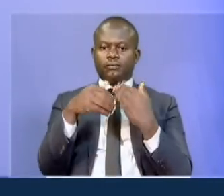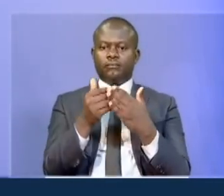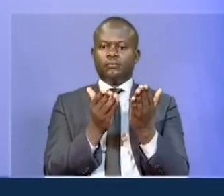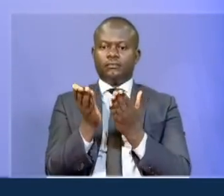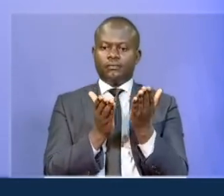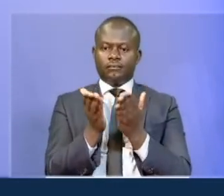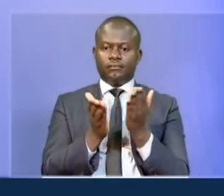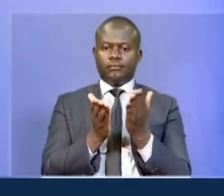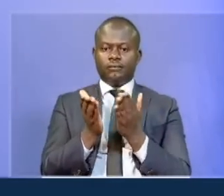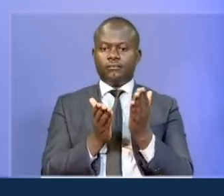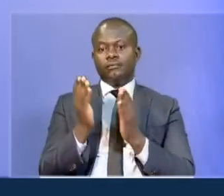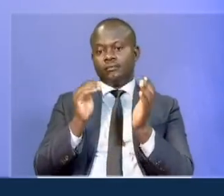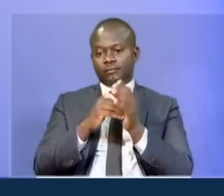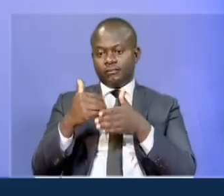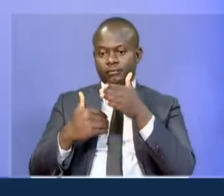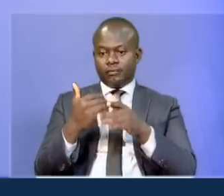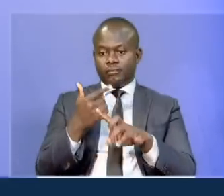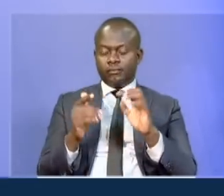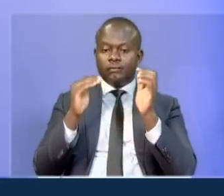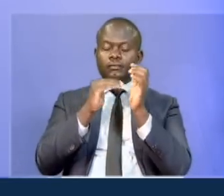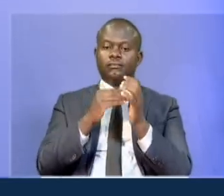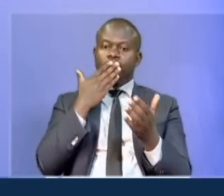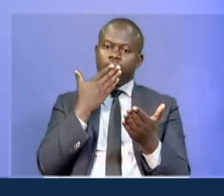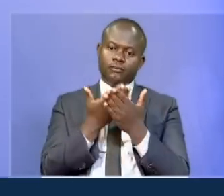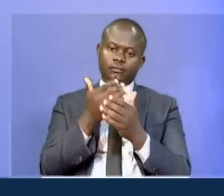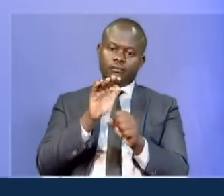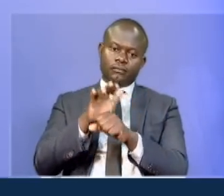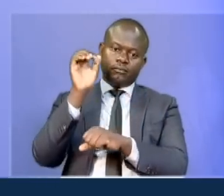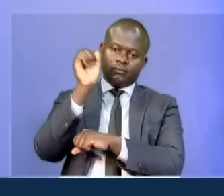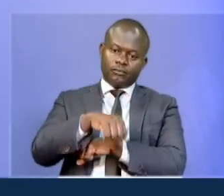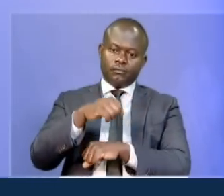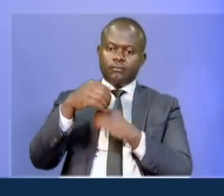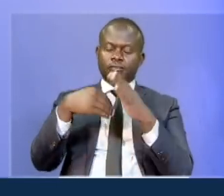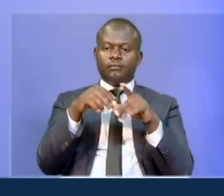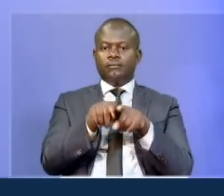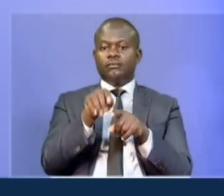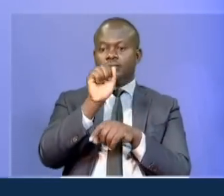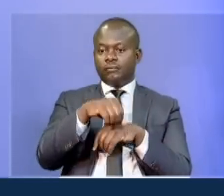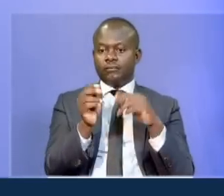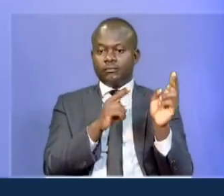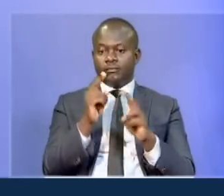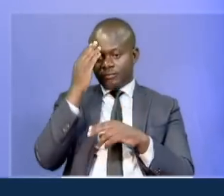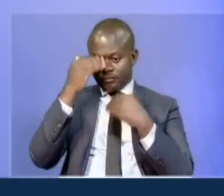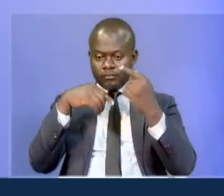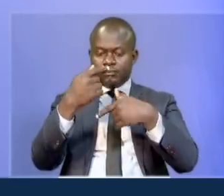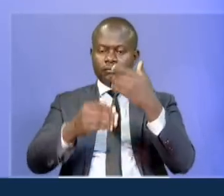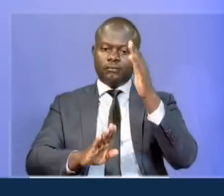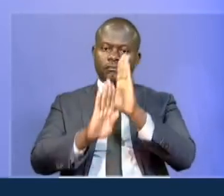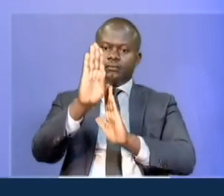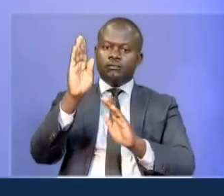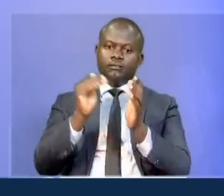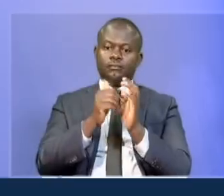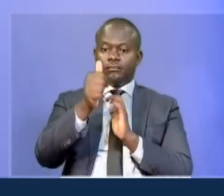service ikabegera, ariko ikabana nziza birusheho uko byari bimeze, kuko turakomeza dutera imbere.